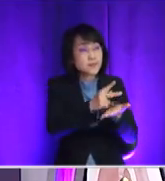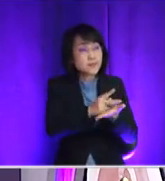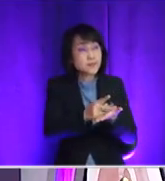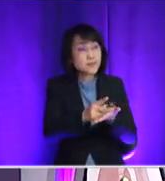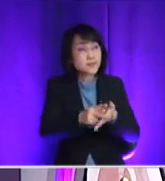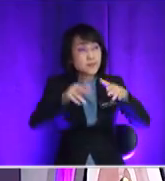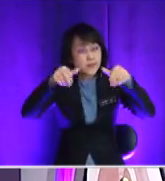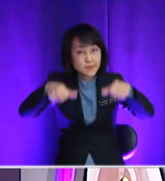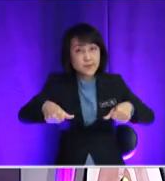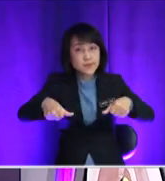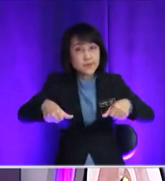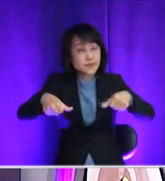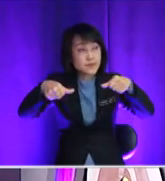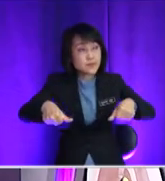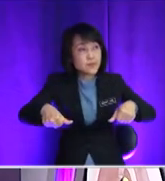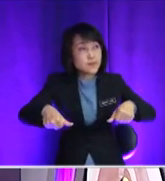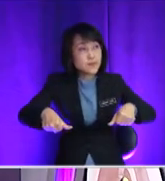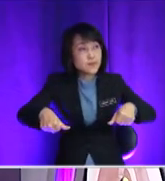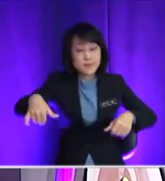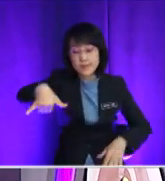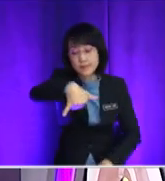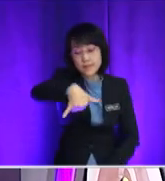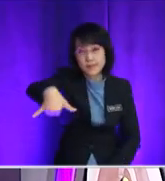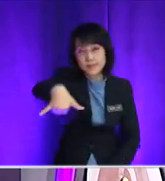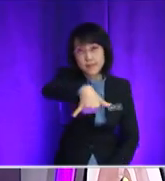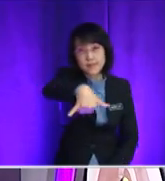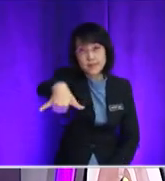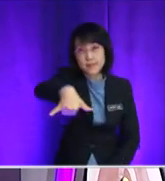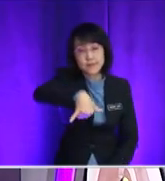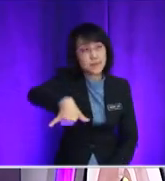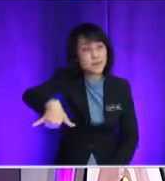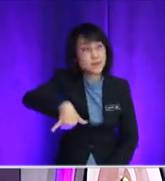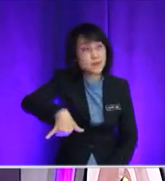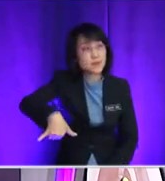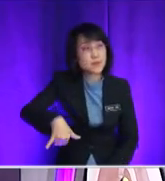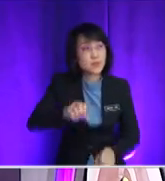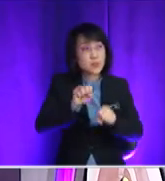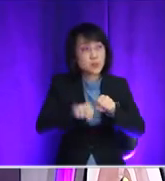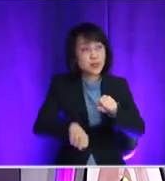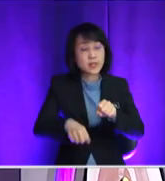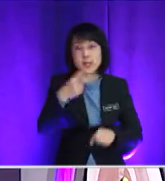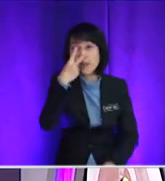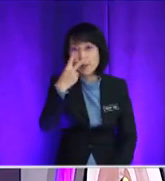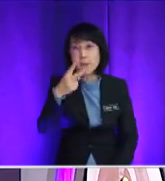tekan dengan setrika supaya dia nampak lebih